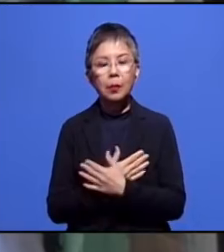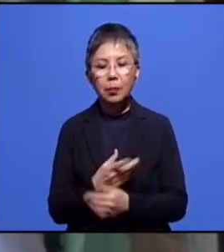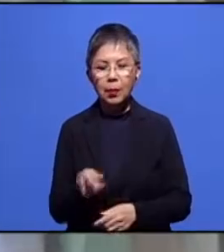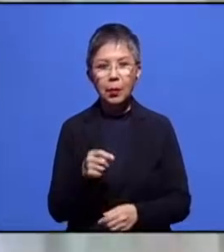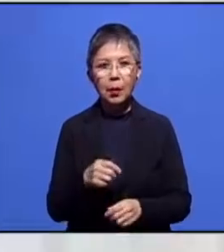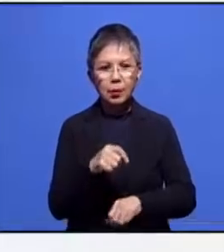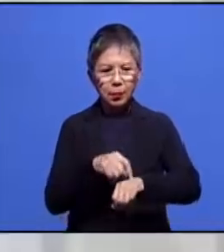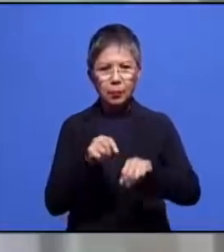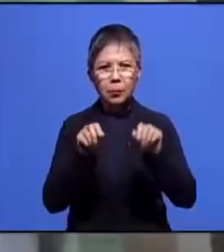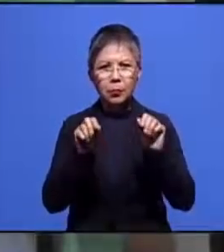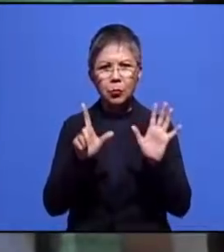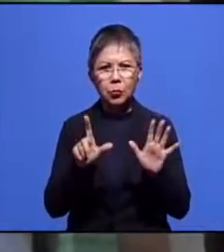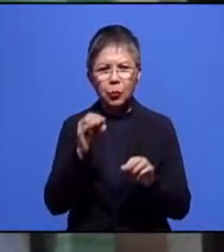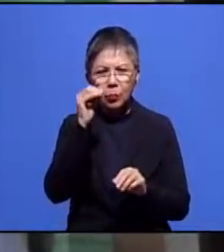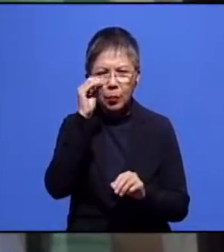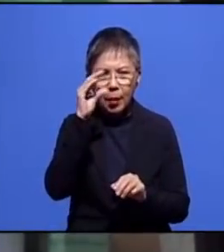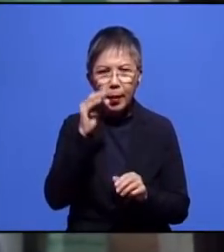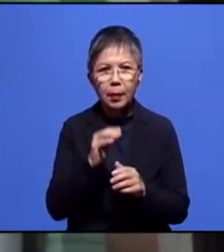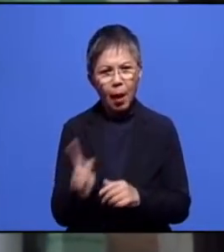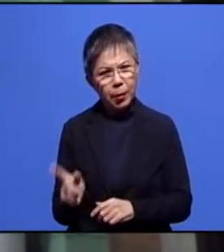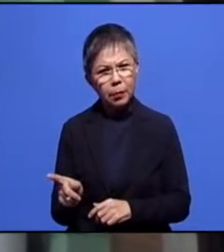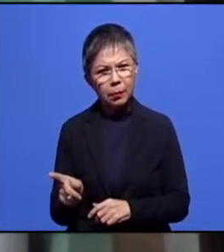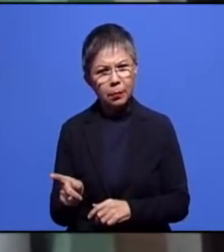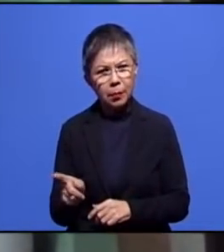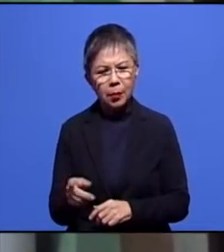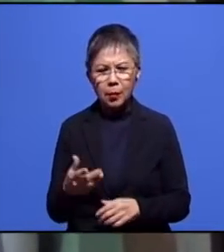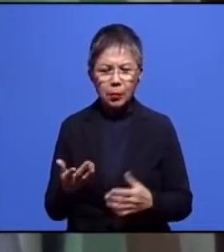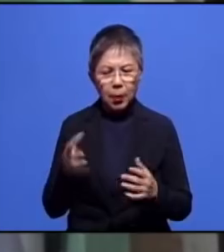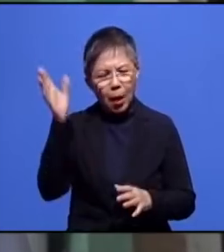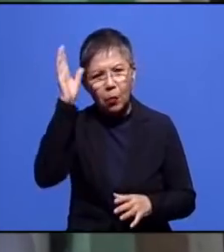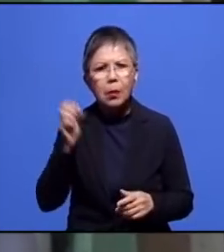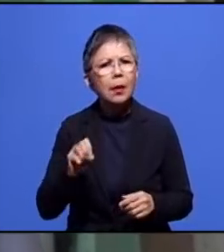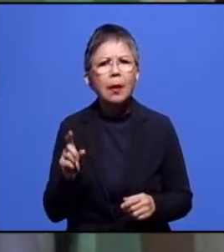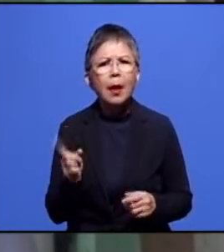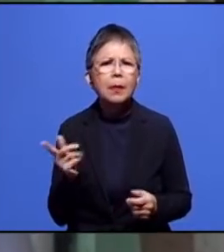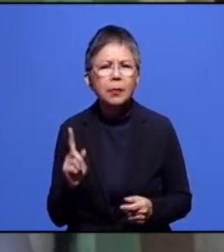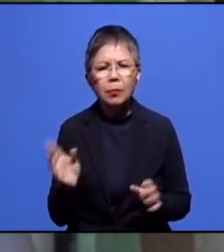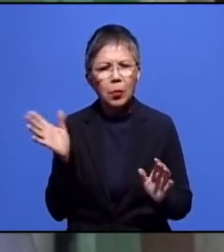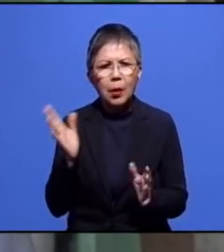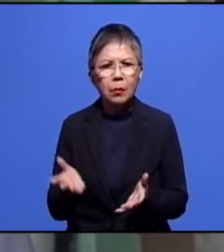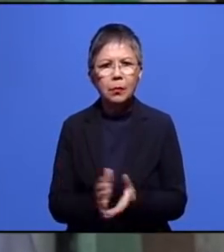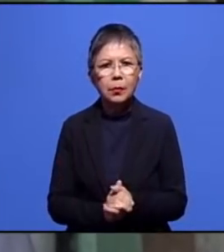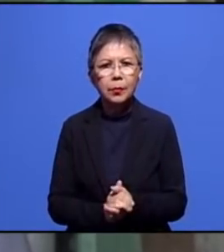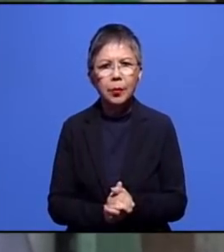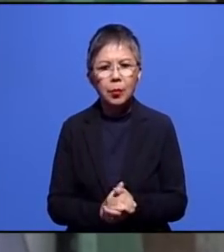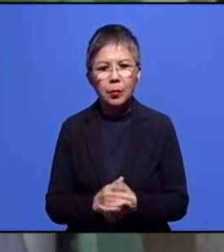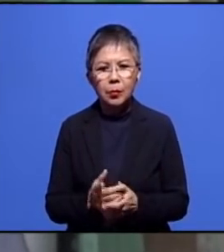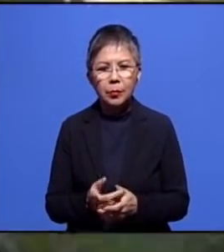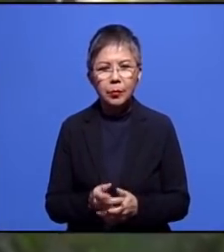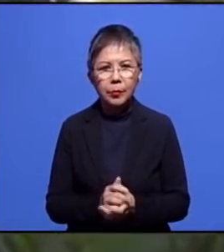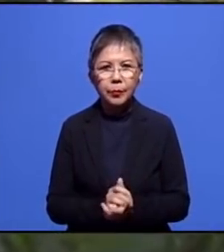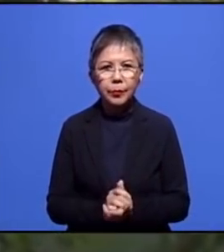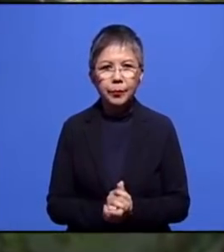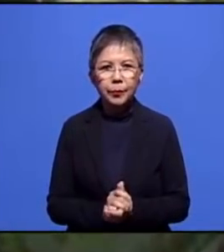santri lain belum belum kita belum bisa memastikan yang empat atau pada laring yang jelas kepada saat saja seharusnya ke mesjid dia